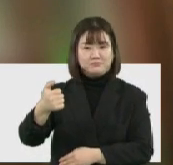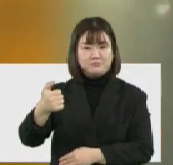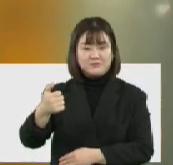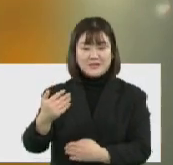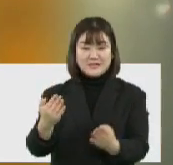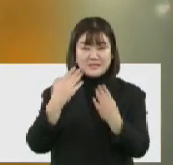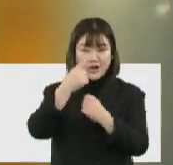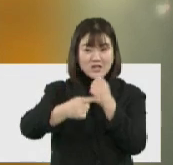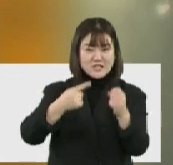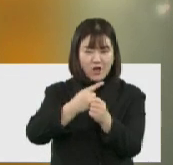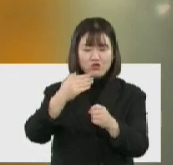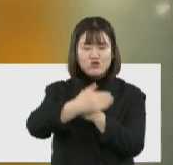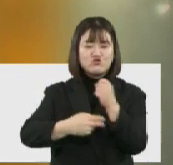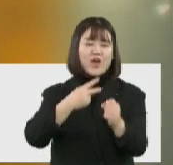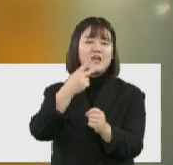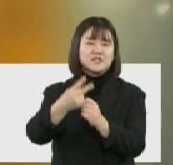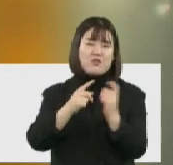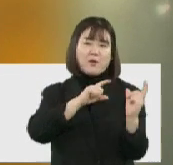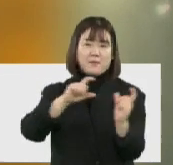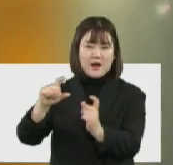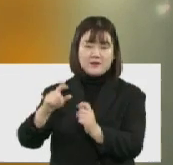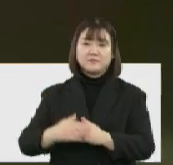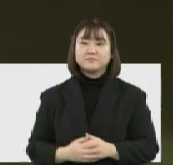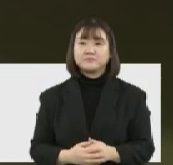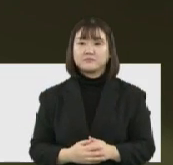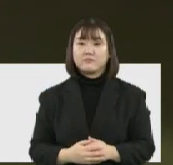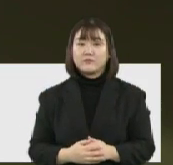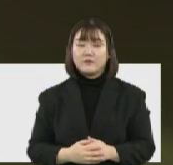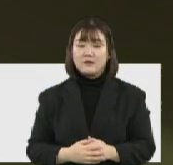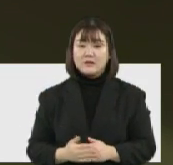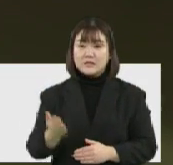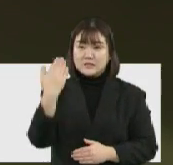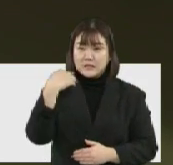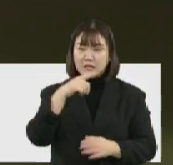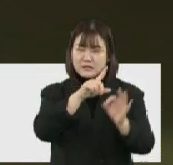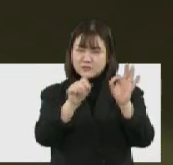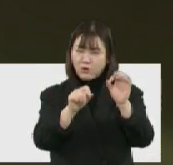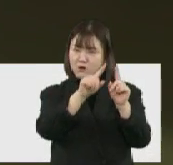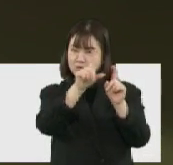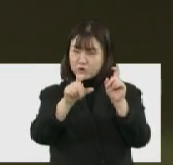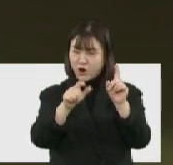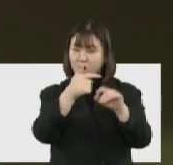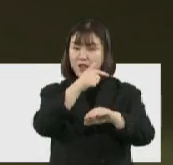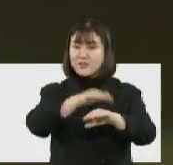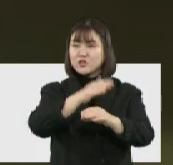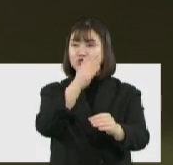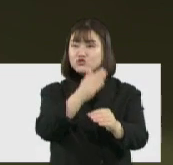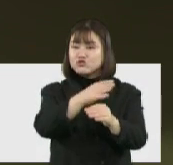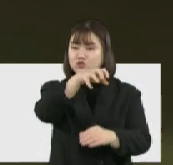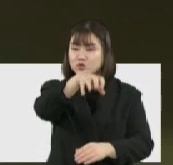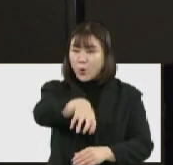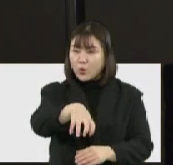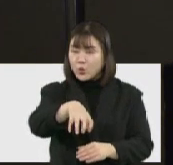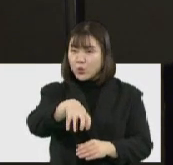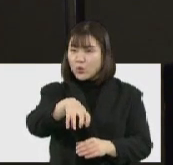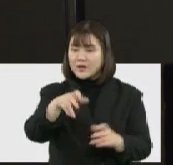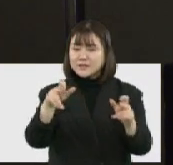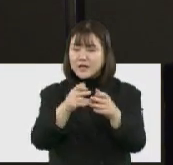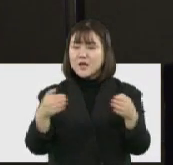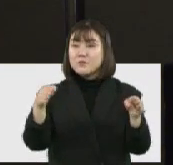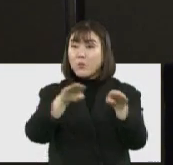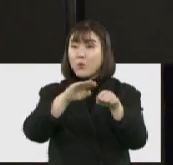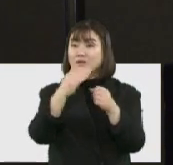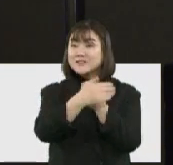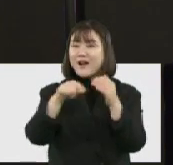징역 1년에 집행유예 2년을 선고했습니다 a 씨는 지난해 10월과 11월 사이 대전 중구의 한 장애인